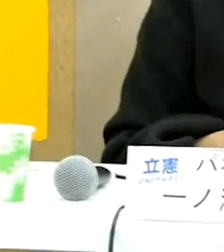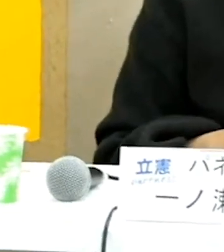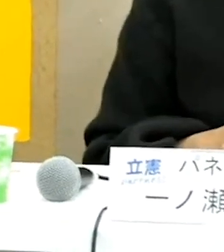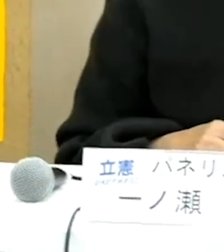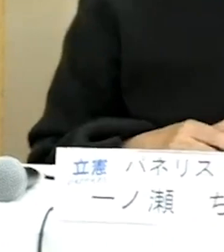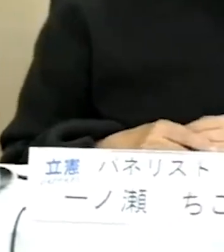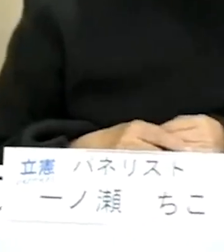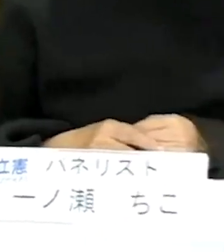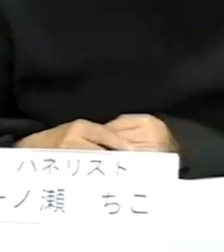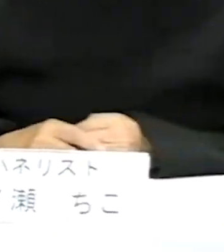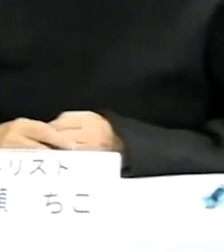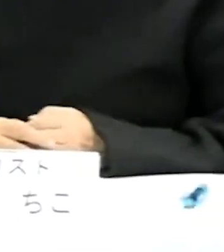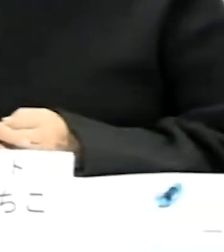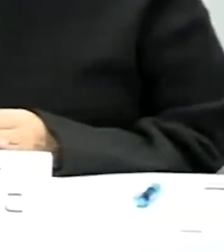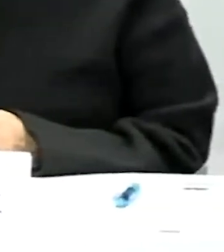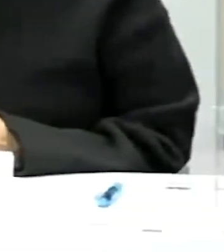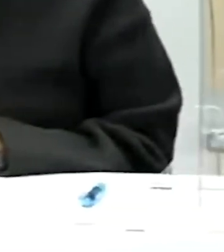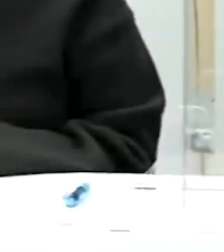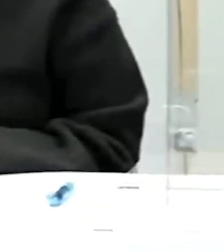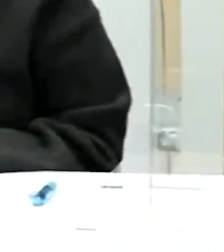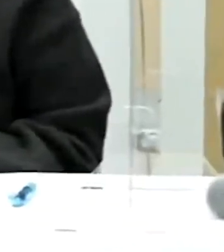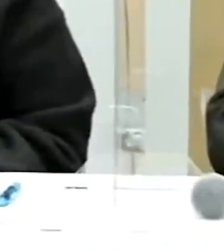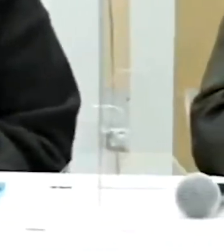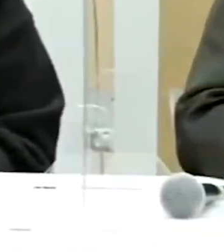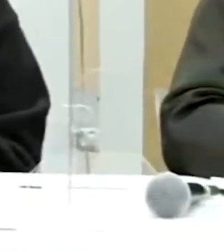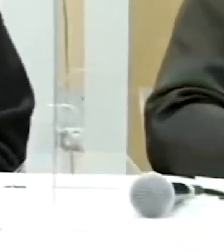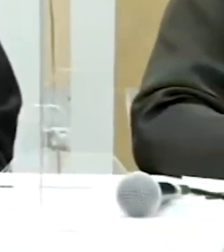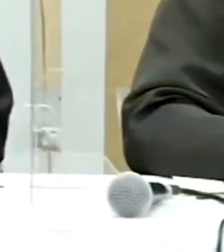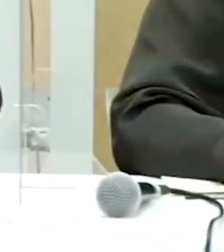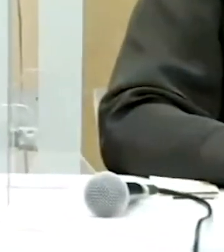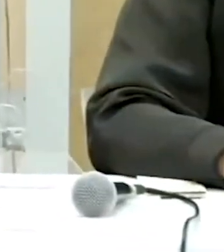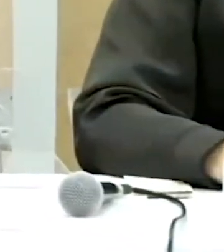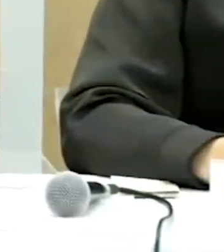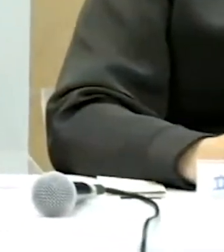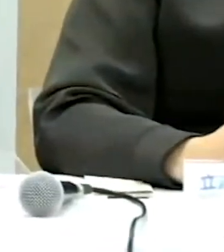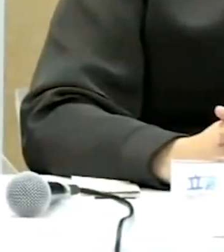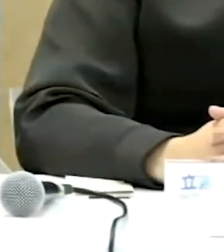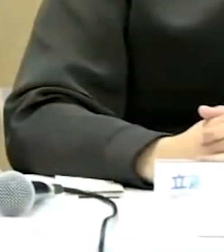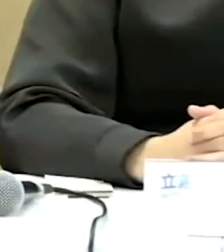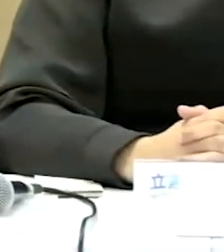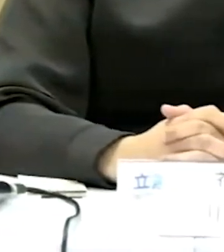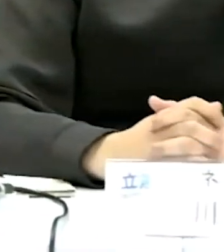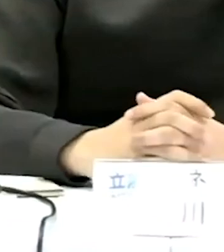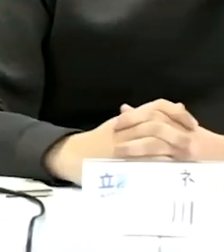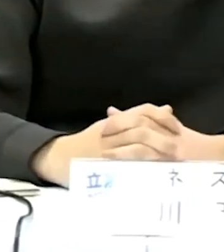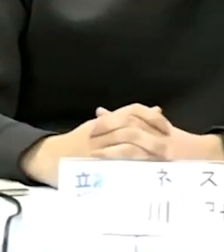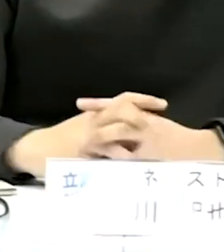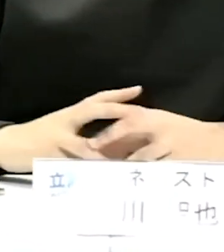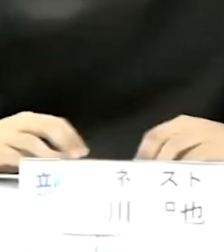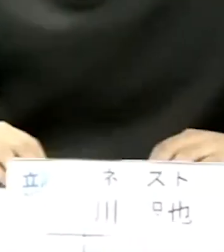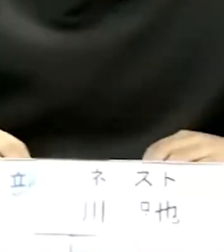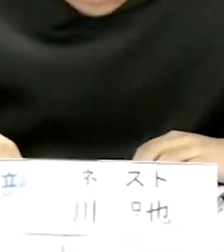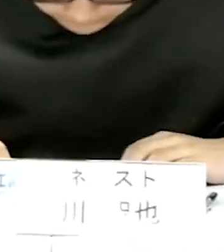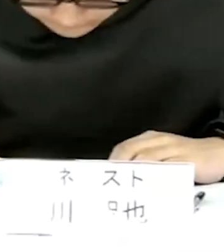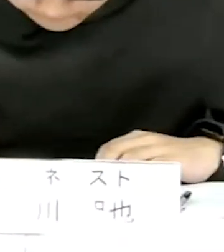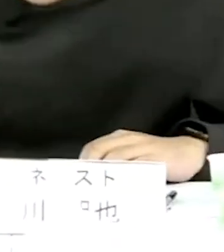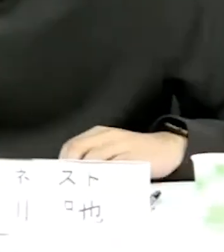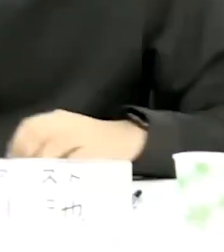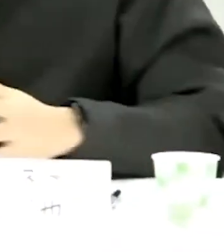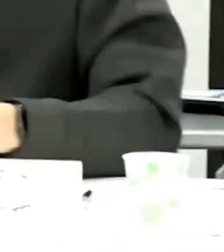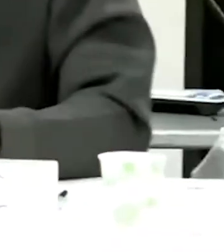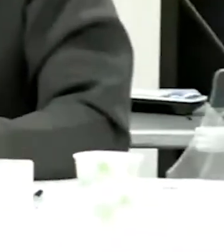ですはい続きまして東京都在住の1カードへも智也さんです